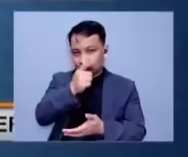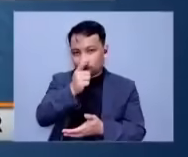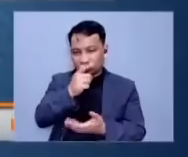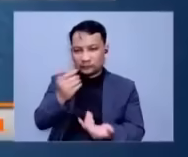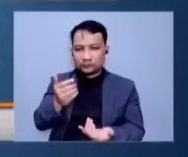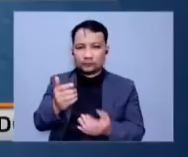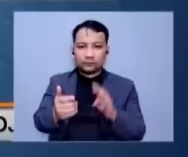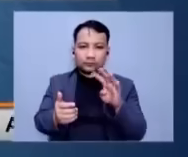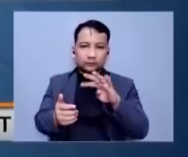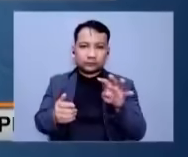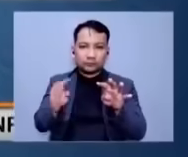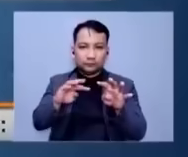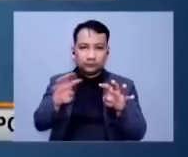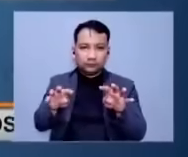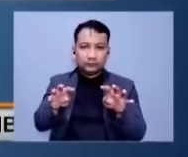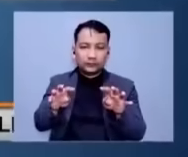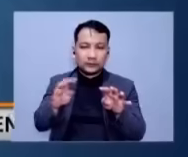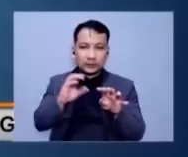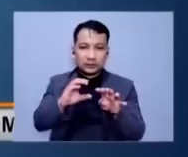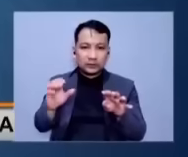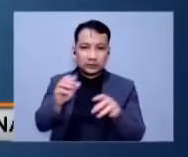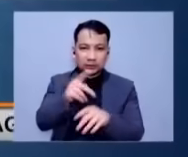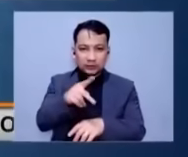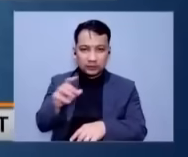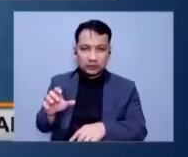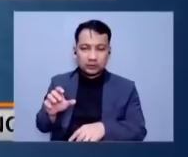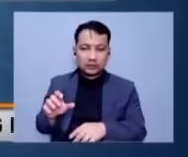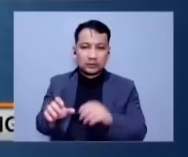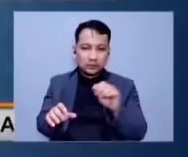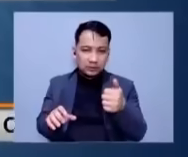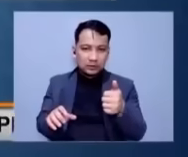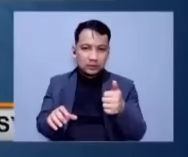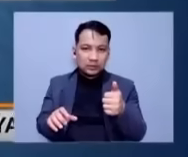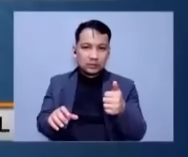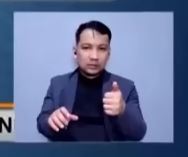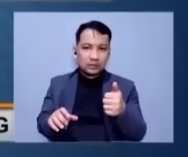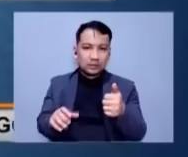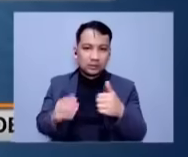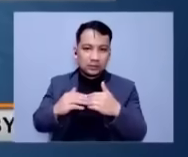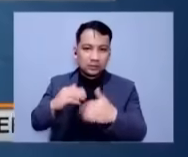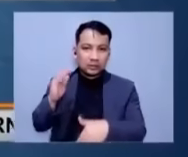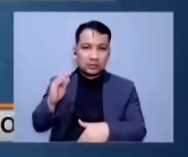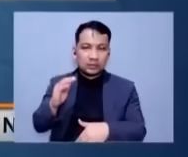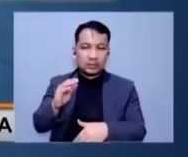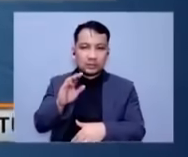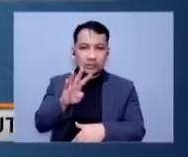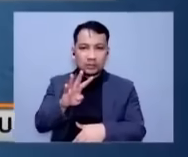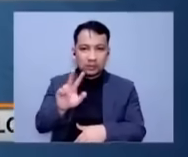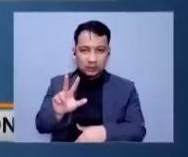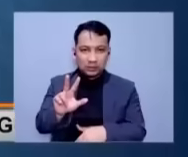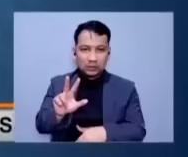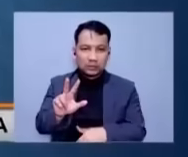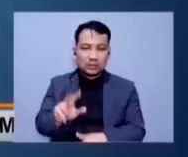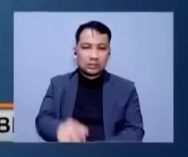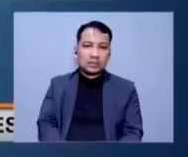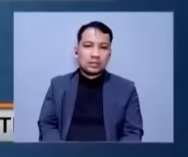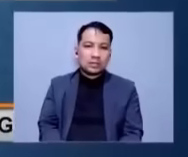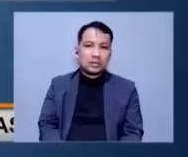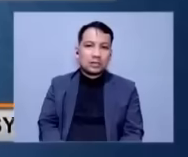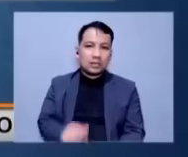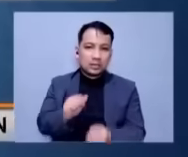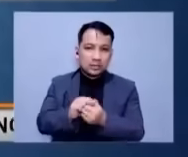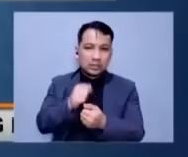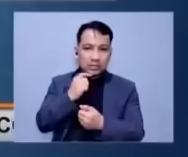44 degrees, kabilang na ang Pasay. 10 lugar naman sa bansa ang kasalukuyan nasa 43 degrees Celsius. Kabilang dyan ang